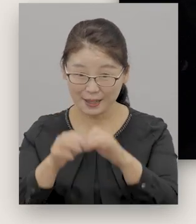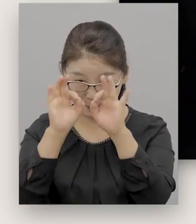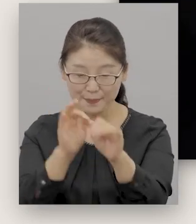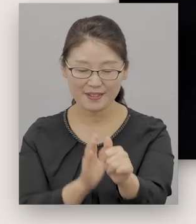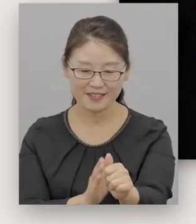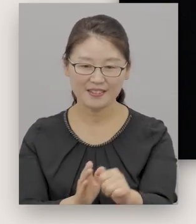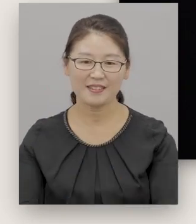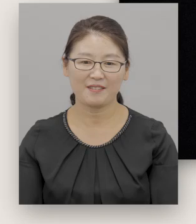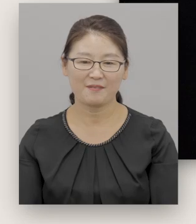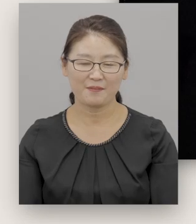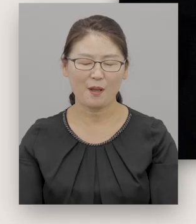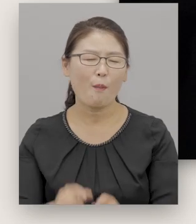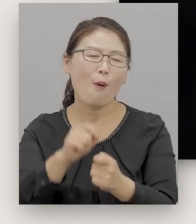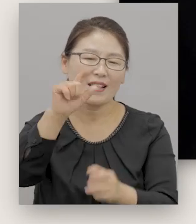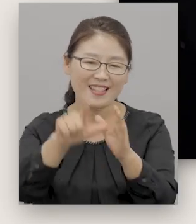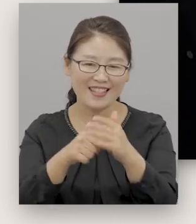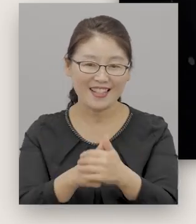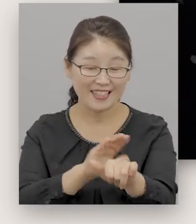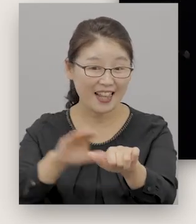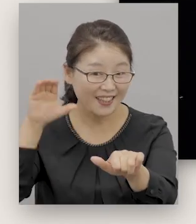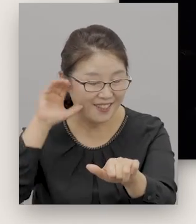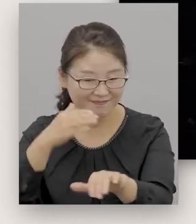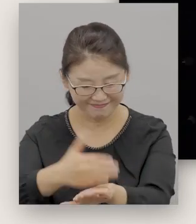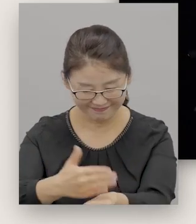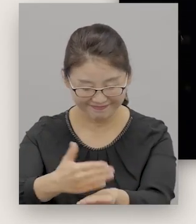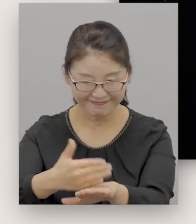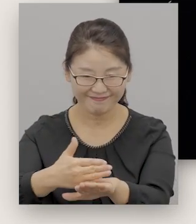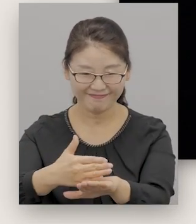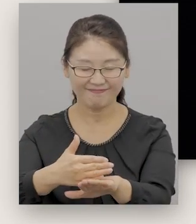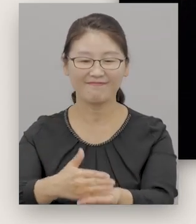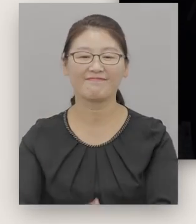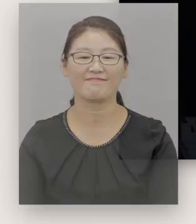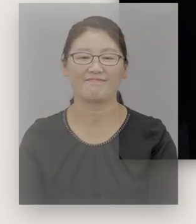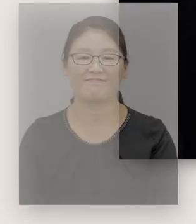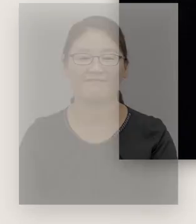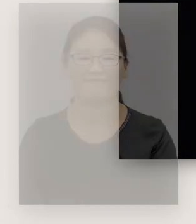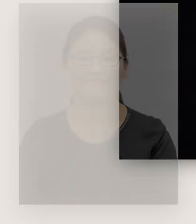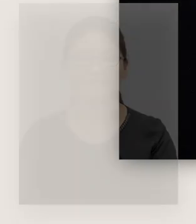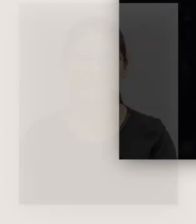보시면서 전시를 관람하시면 좋으실 것 같고요. 지금까지 긴 시간 들어주셔서 감사합니다.